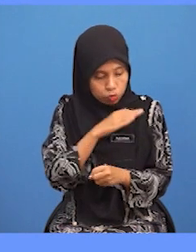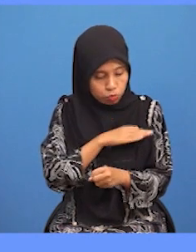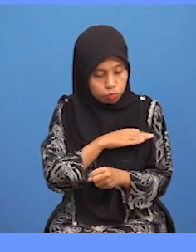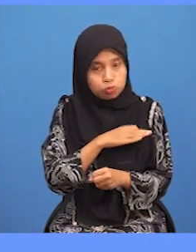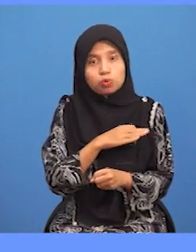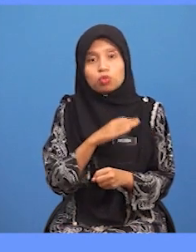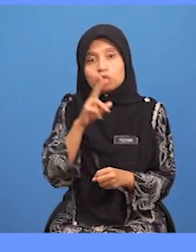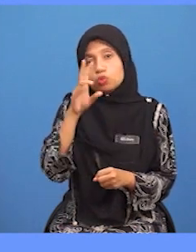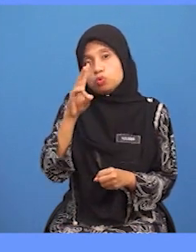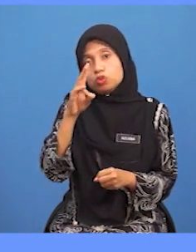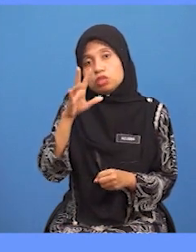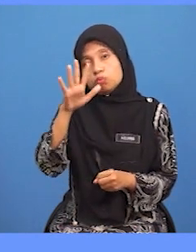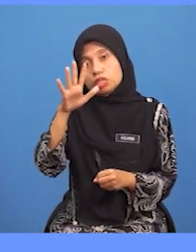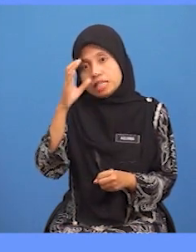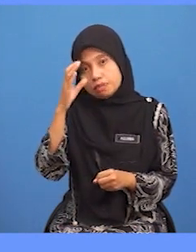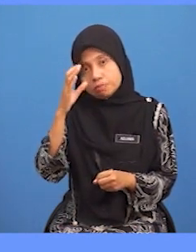keuntungan sebanyak